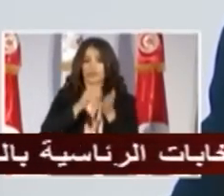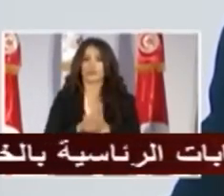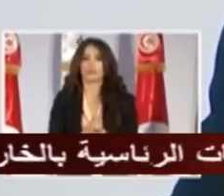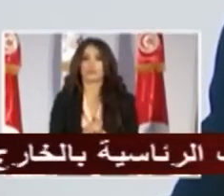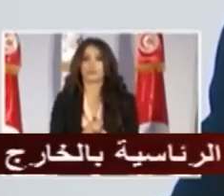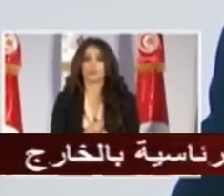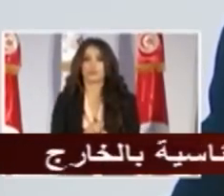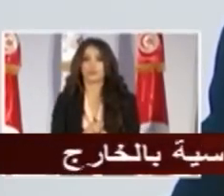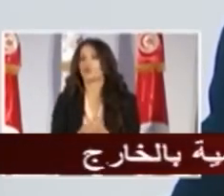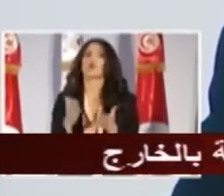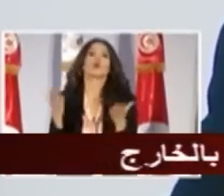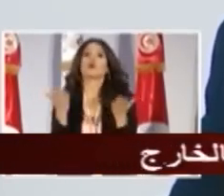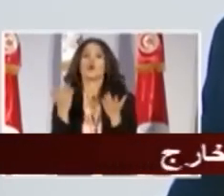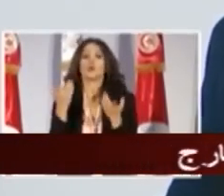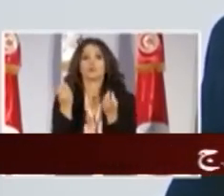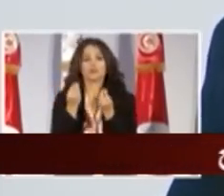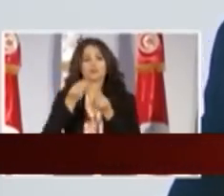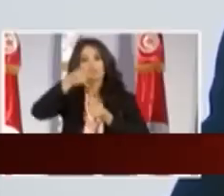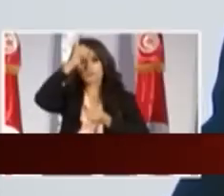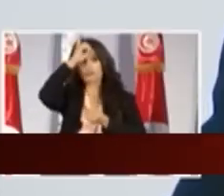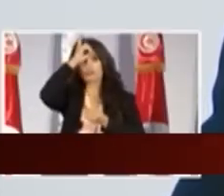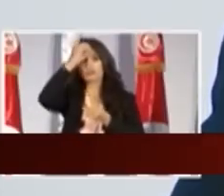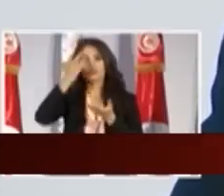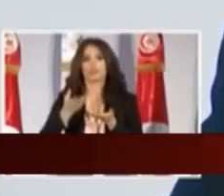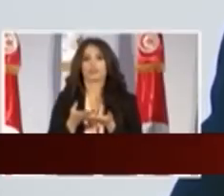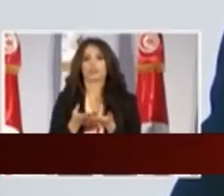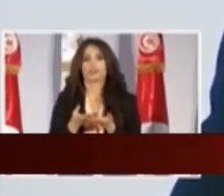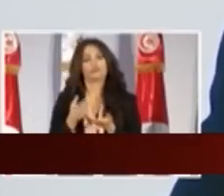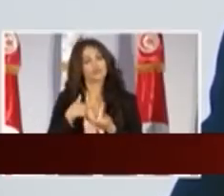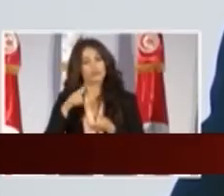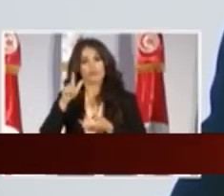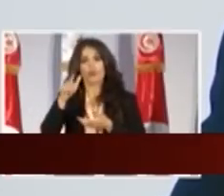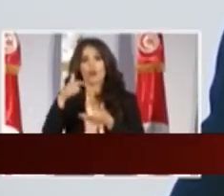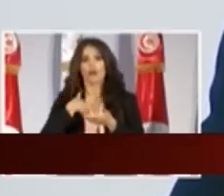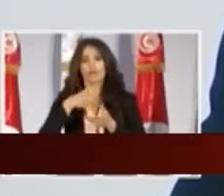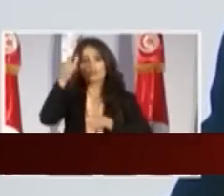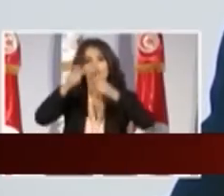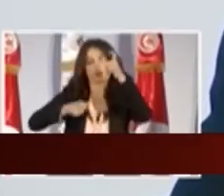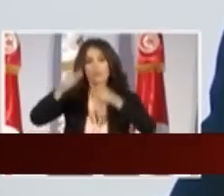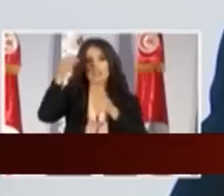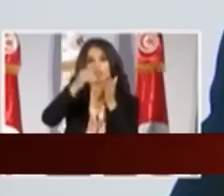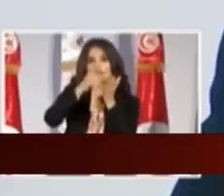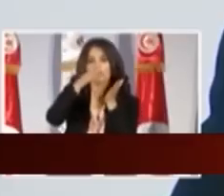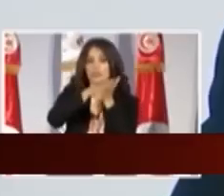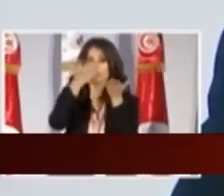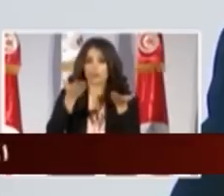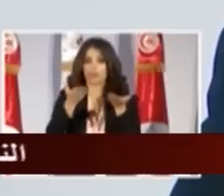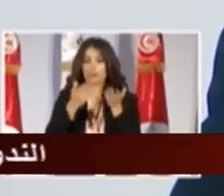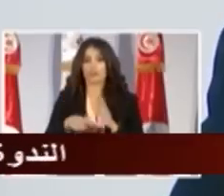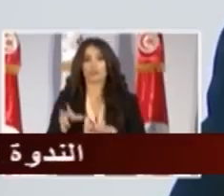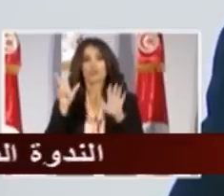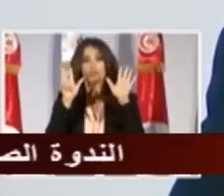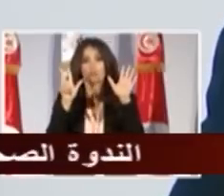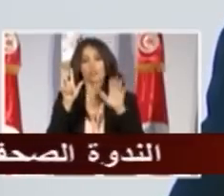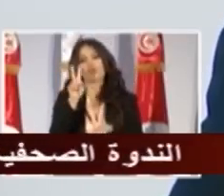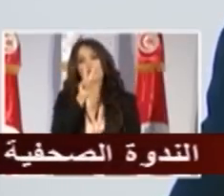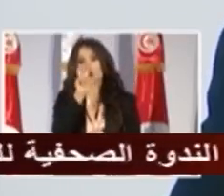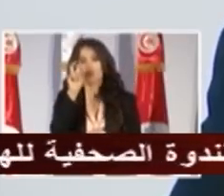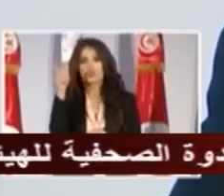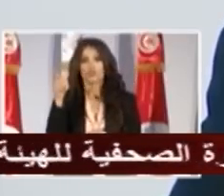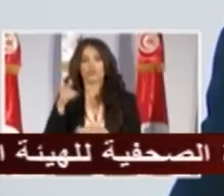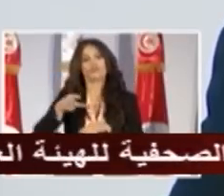في المانيا عندنا مسجلين ثمانيه وعشرين الف